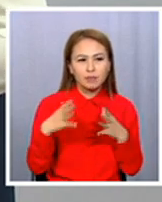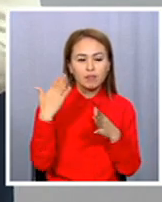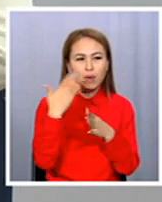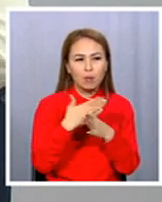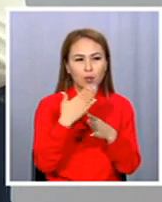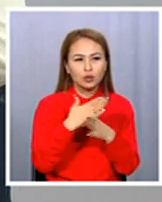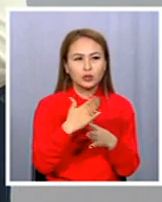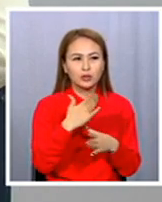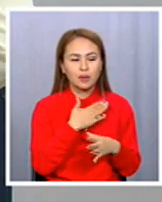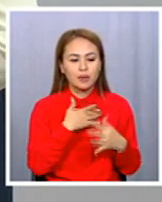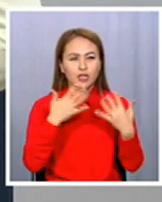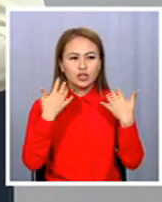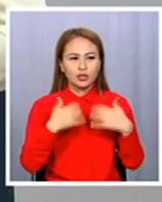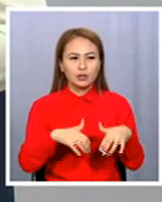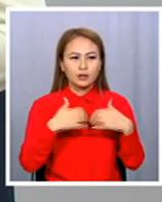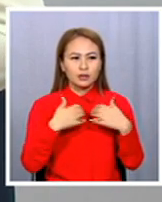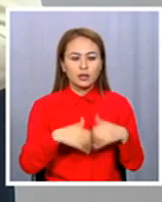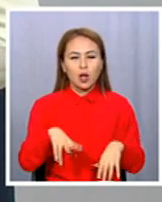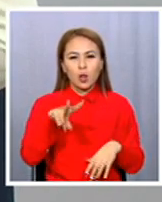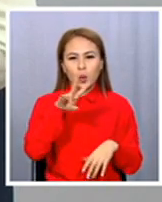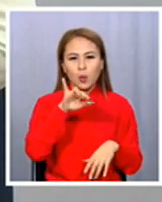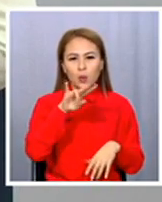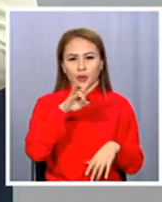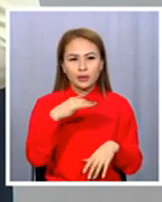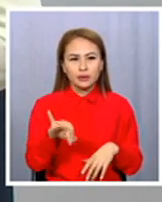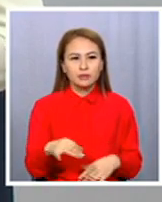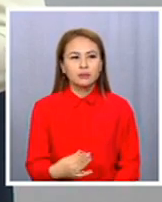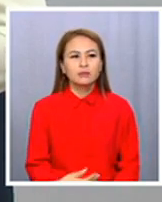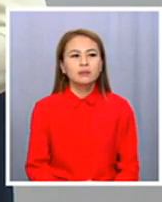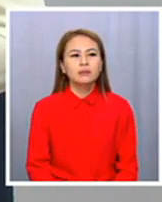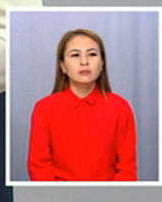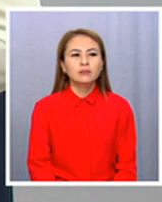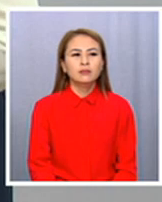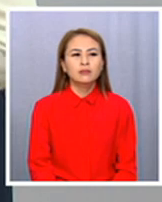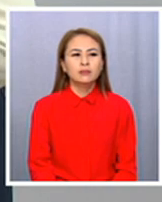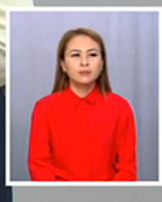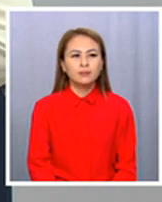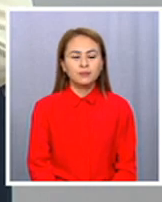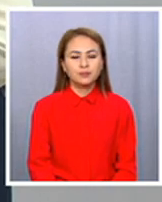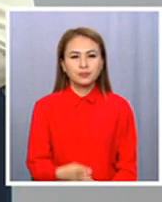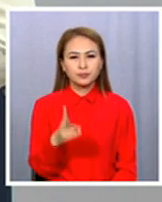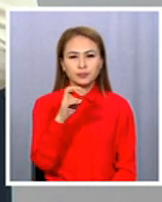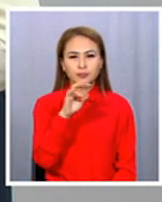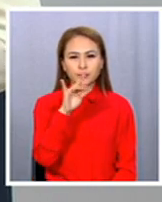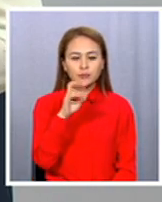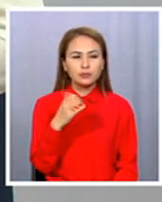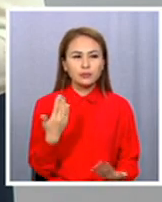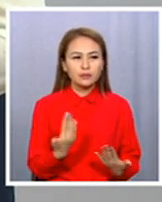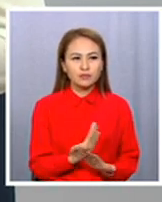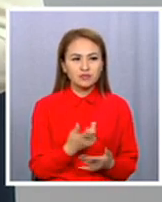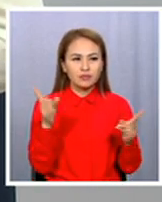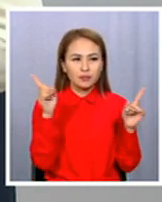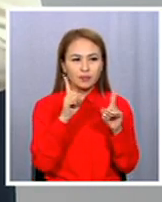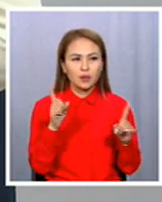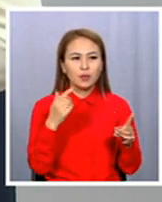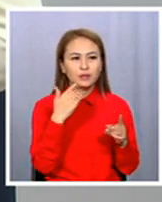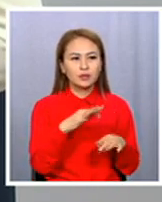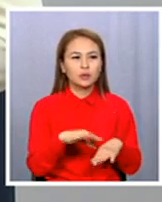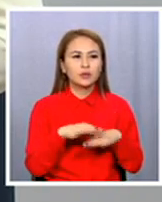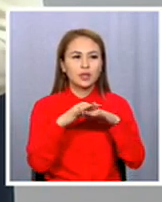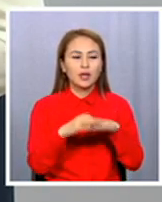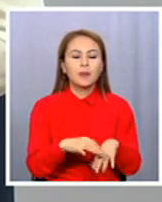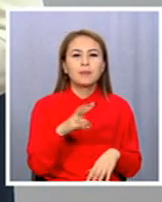нам считалочка лунного звездочета. На Луне жил звездочет, он планетам вел